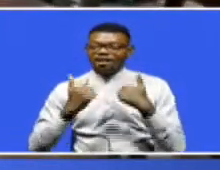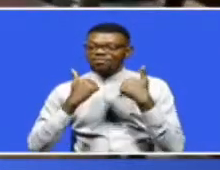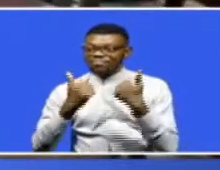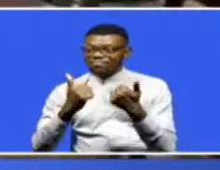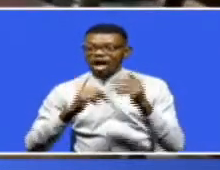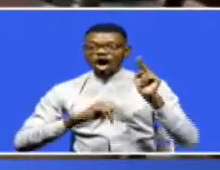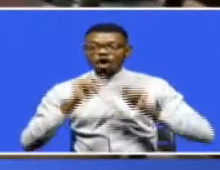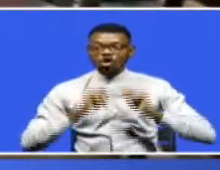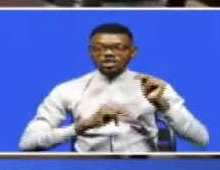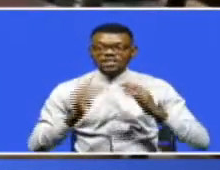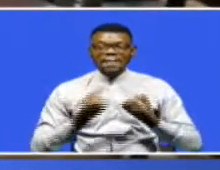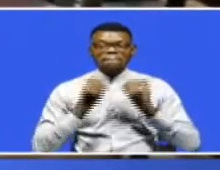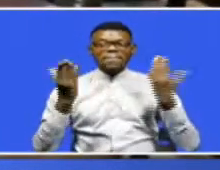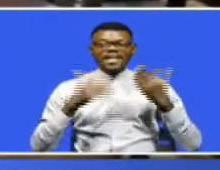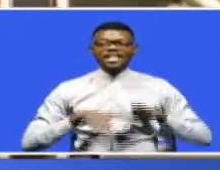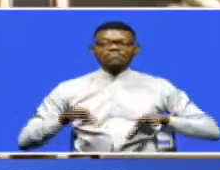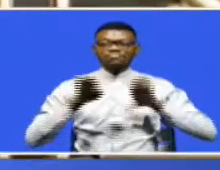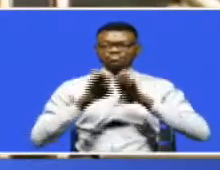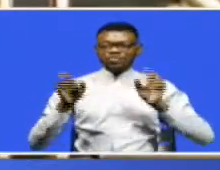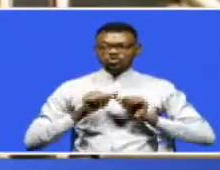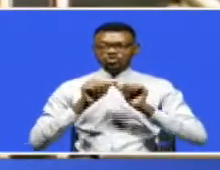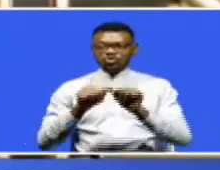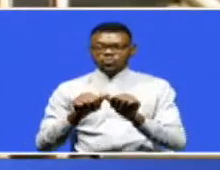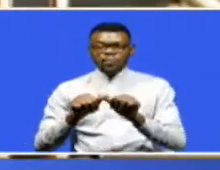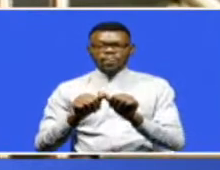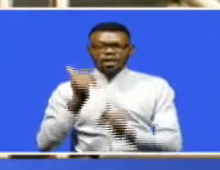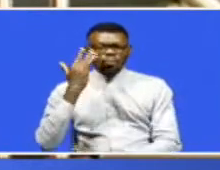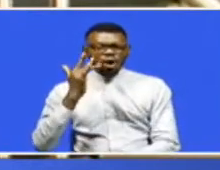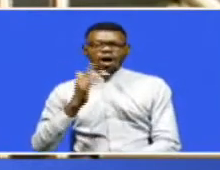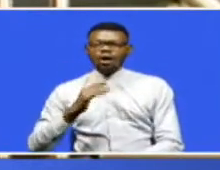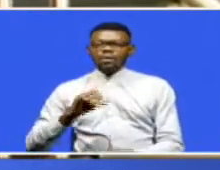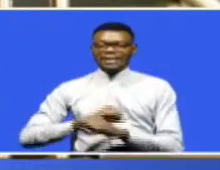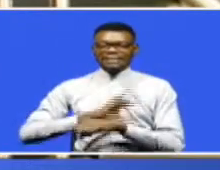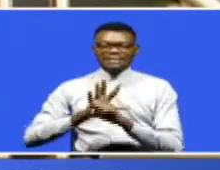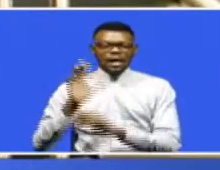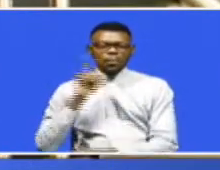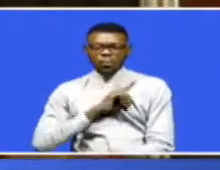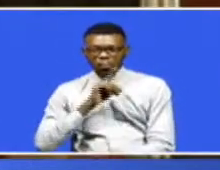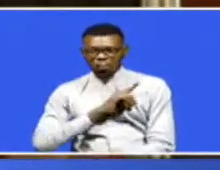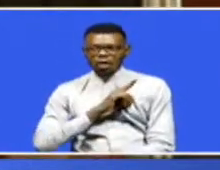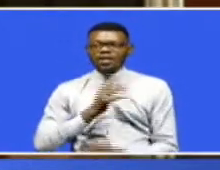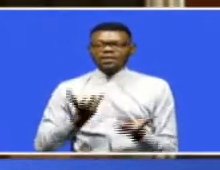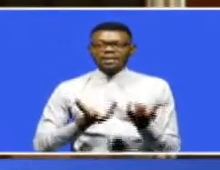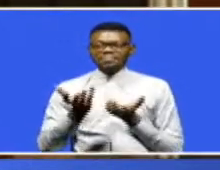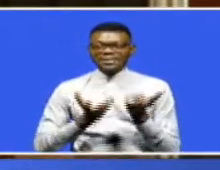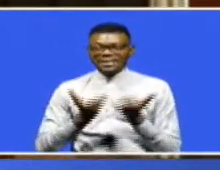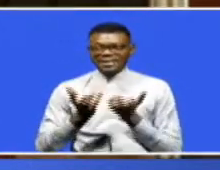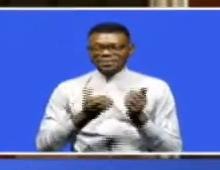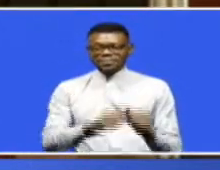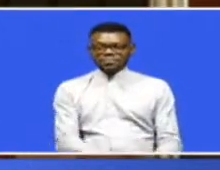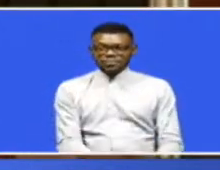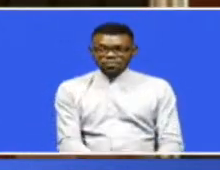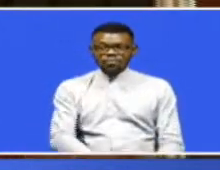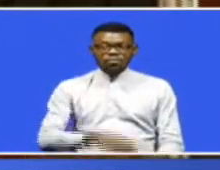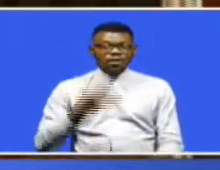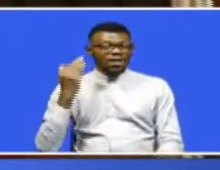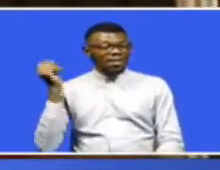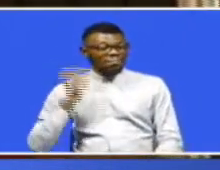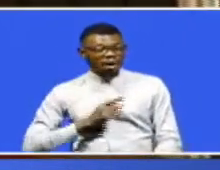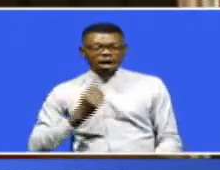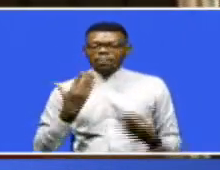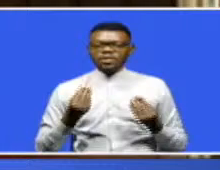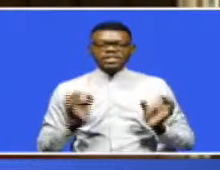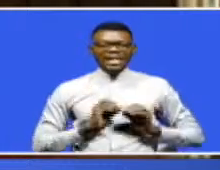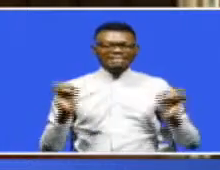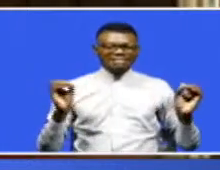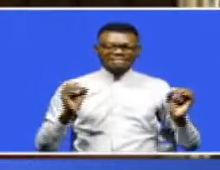ya hoteli zikisalia zimefungwa, ishara ya athari ya corona kwenye biashara. The last 1 month it has not been easy, it